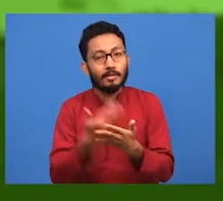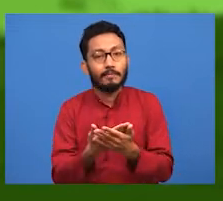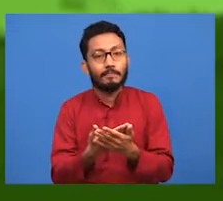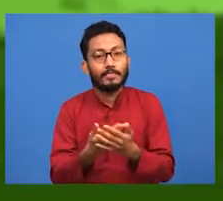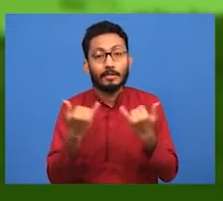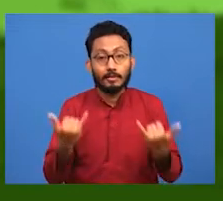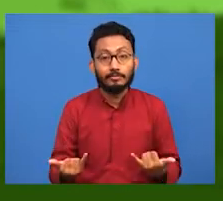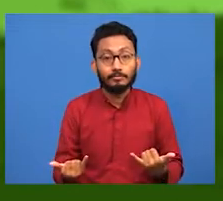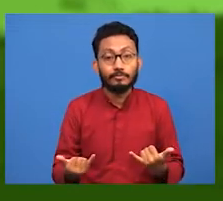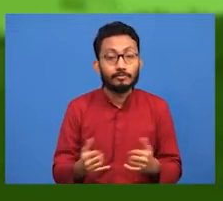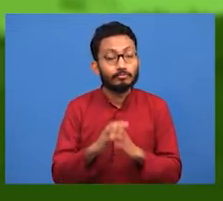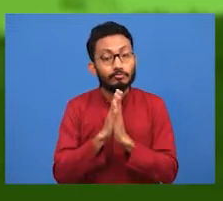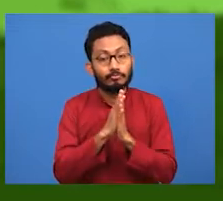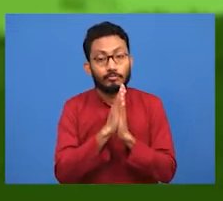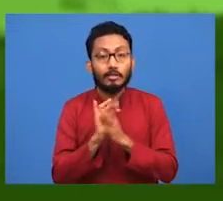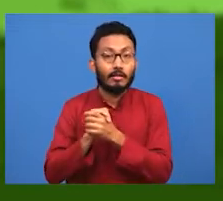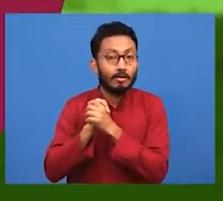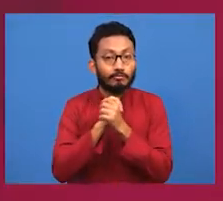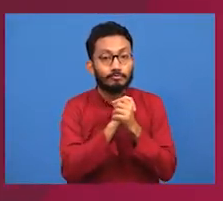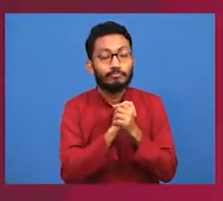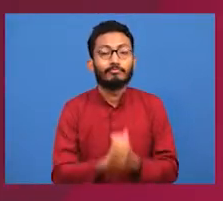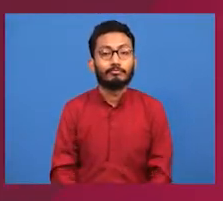sekarang. Tahniah cikgu ucapkan.